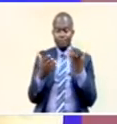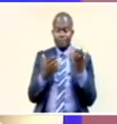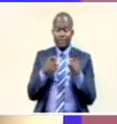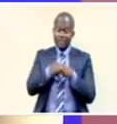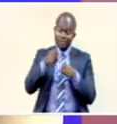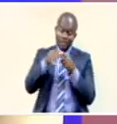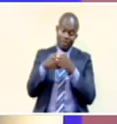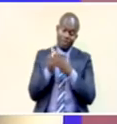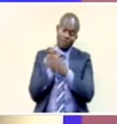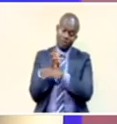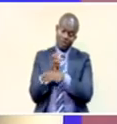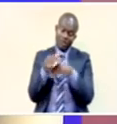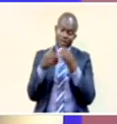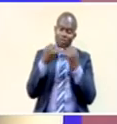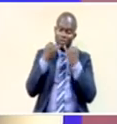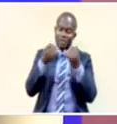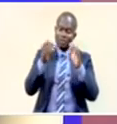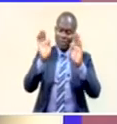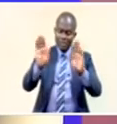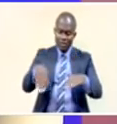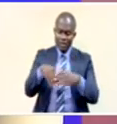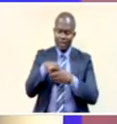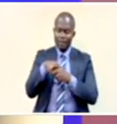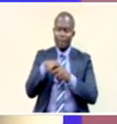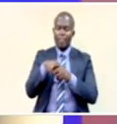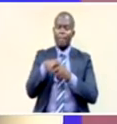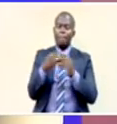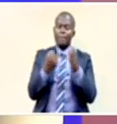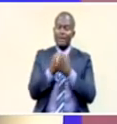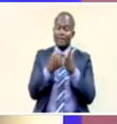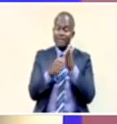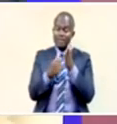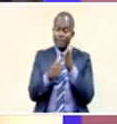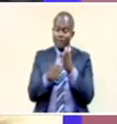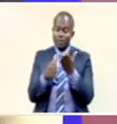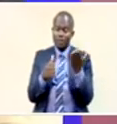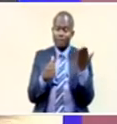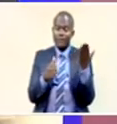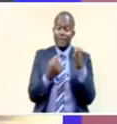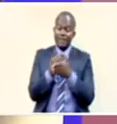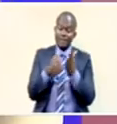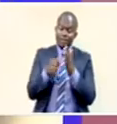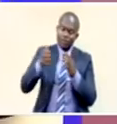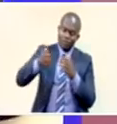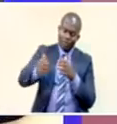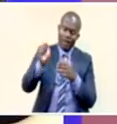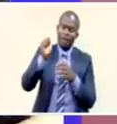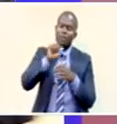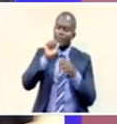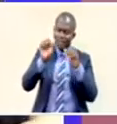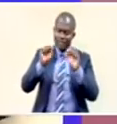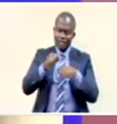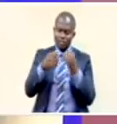nabo nabagira inama nabwira ngo babyihorere barateza ikibazo bariteza ikibazo ubwabo